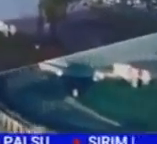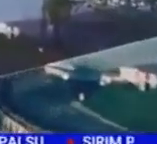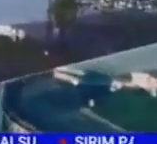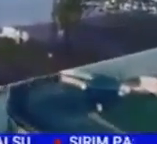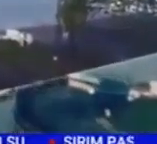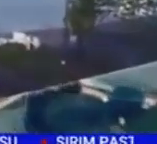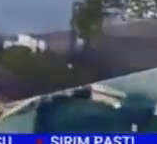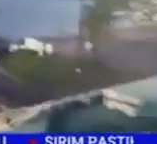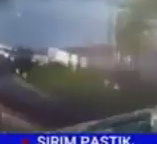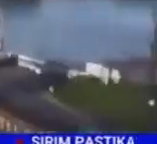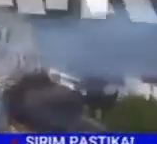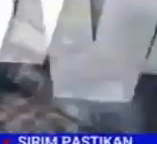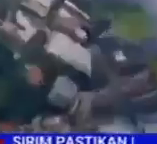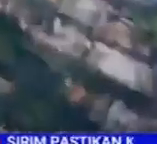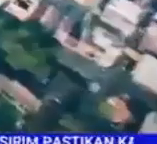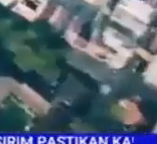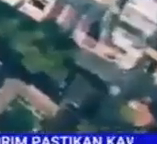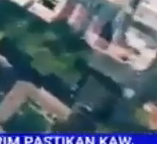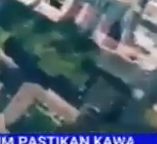jauh